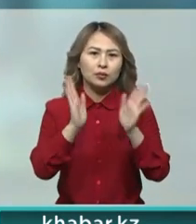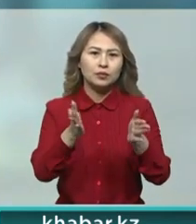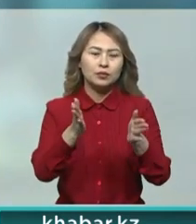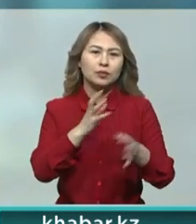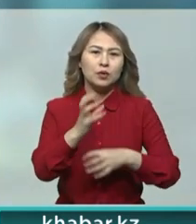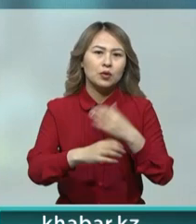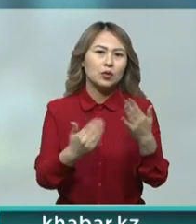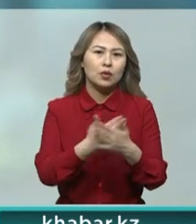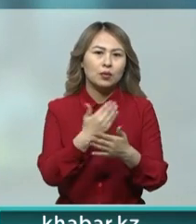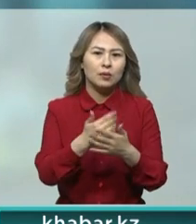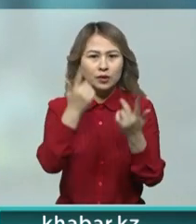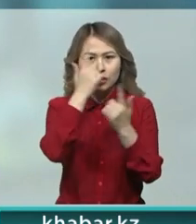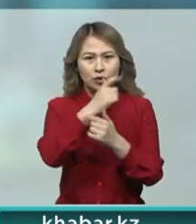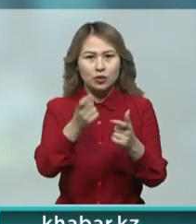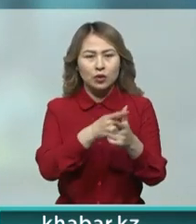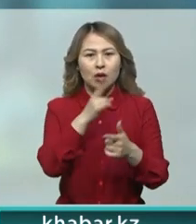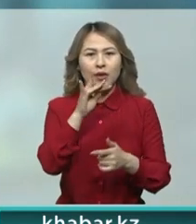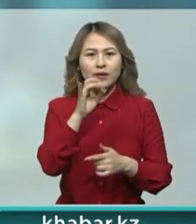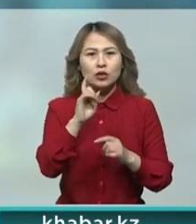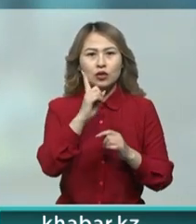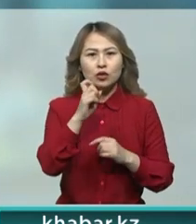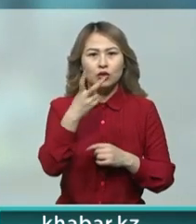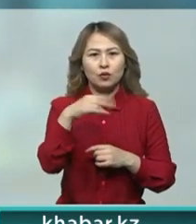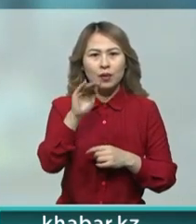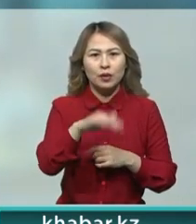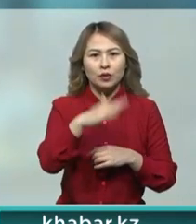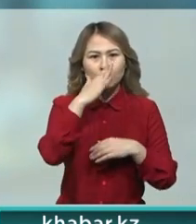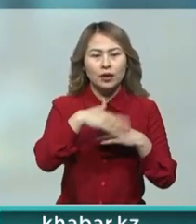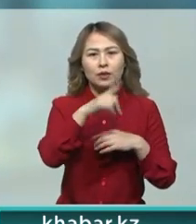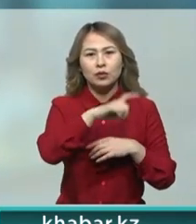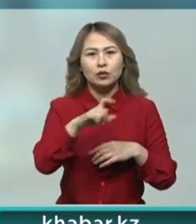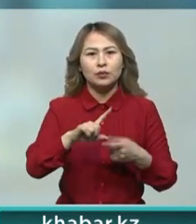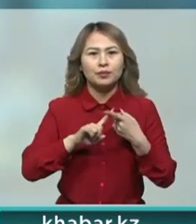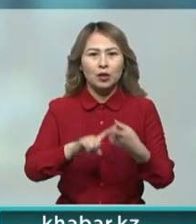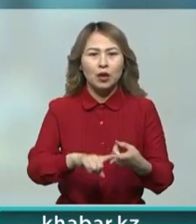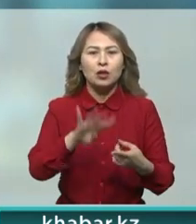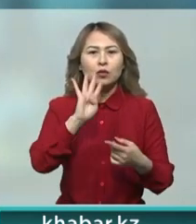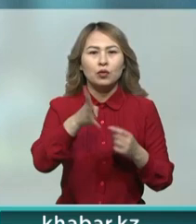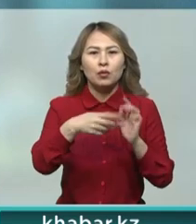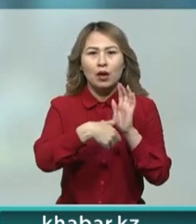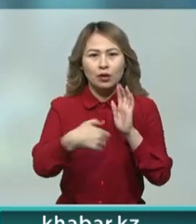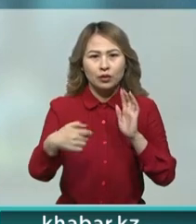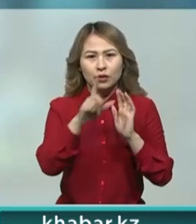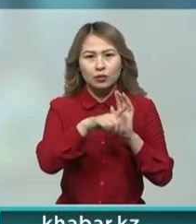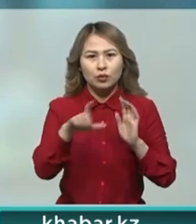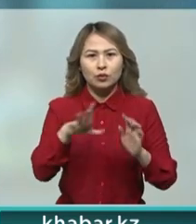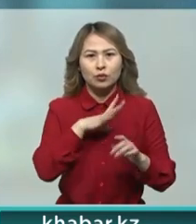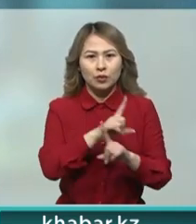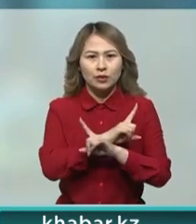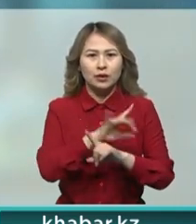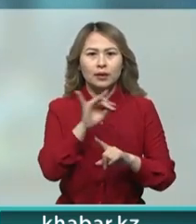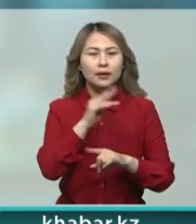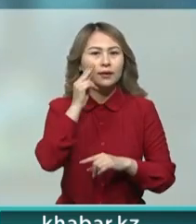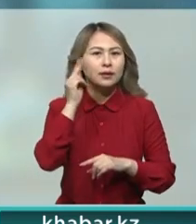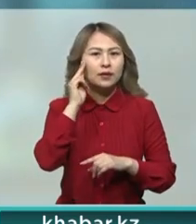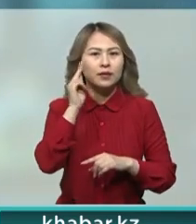болады. Жаһандағы соңғы мәліметтерге сүйенсек, коронавирус 120 мыңға жуық адамға жұқты. 4600-ден астам көз жұмған.